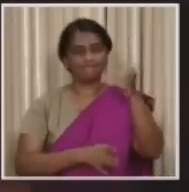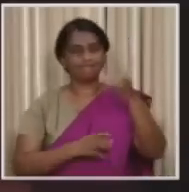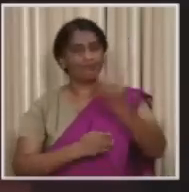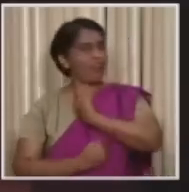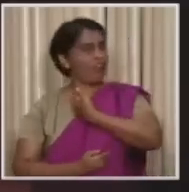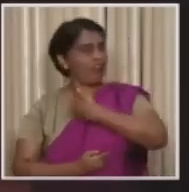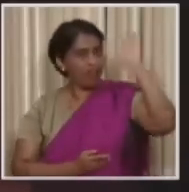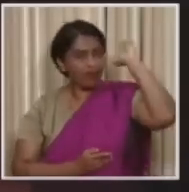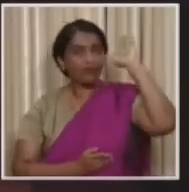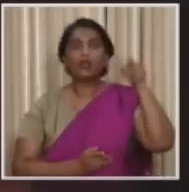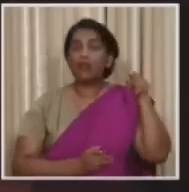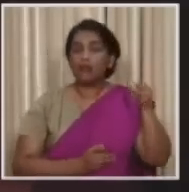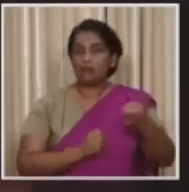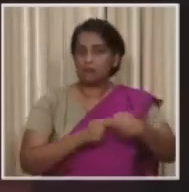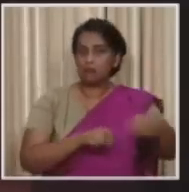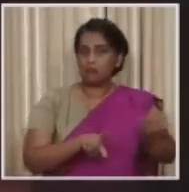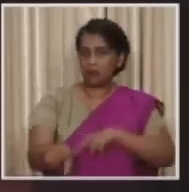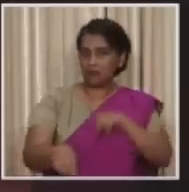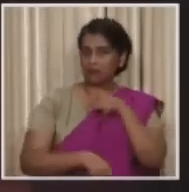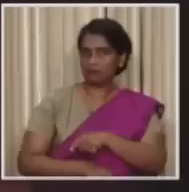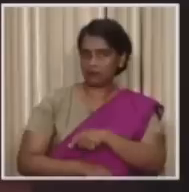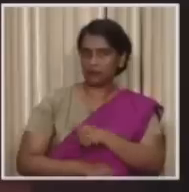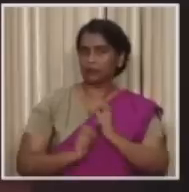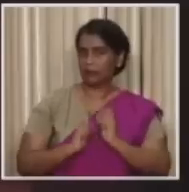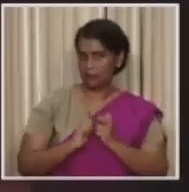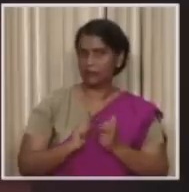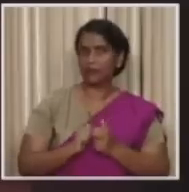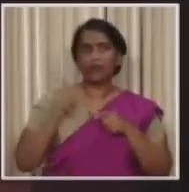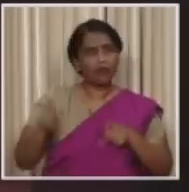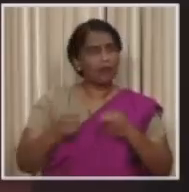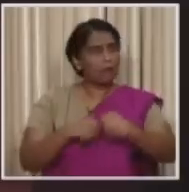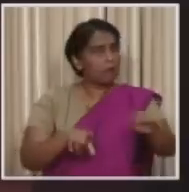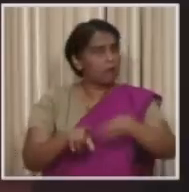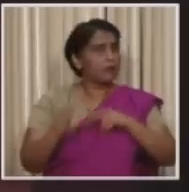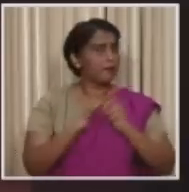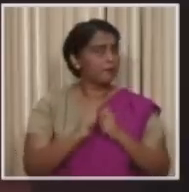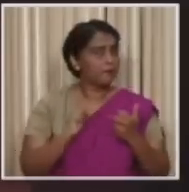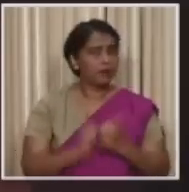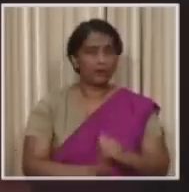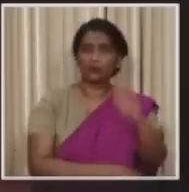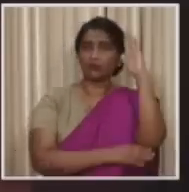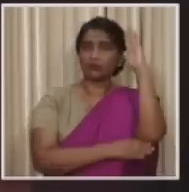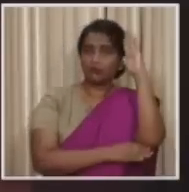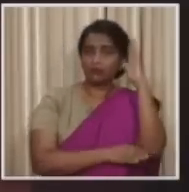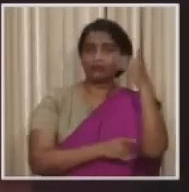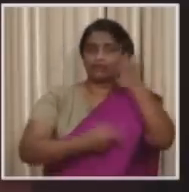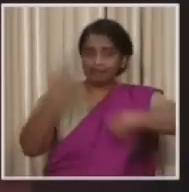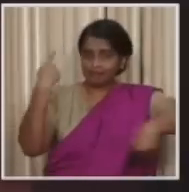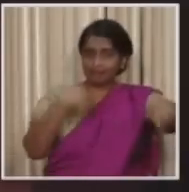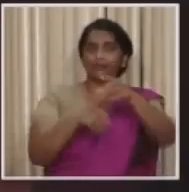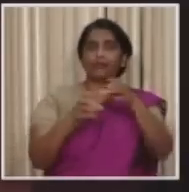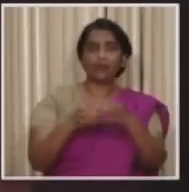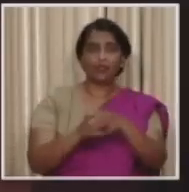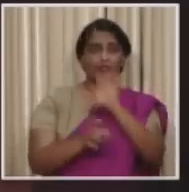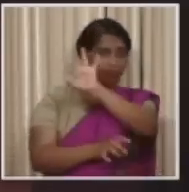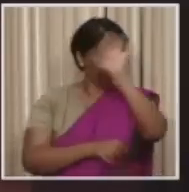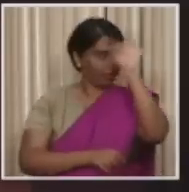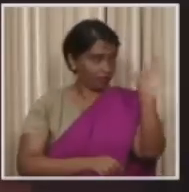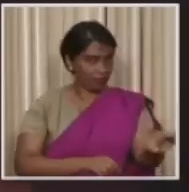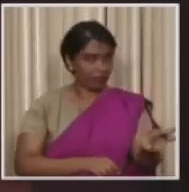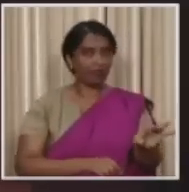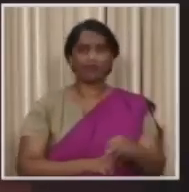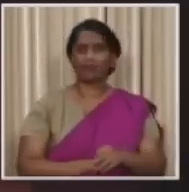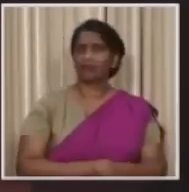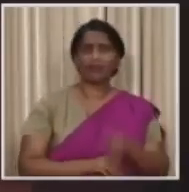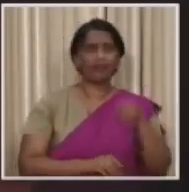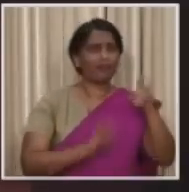දැම්මේ මේ ඛේද වාචකය නිසා. එතකොට මේ ඛේද වාචකයට අත්තුස්සපු පාර්ශවය පත් කරනවා නම්